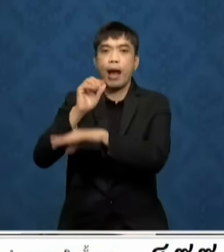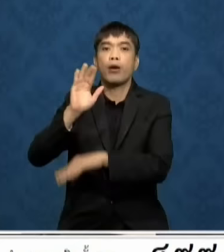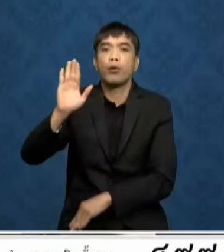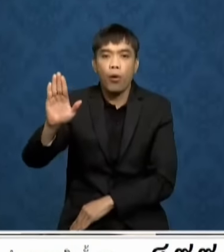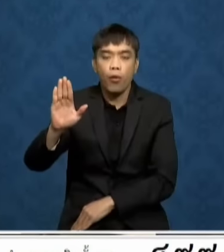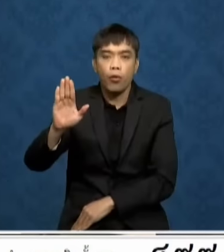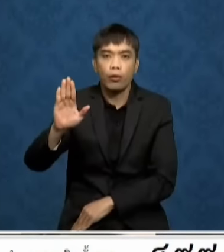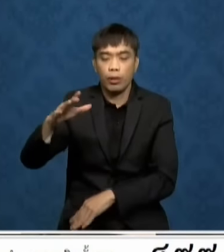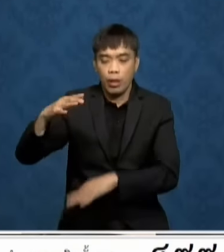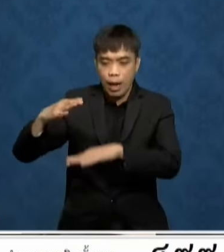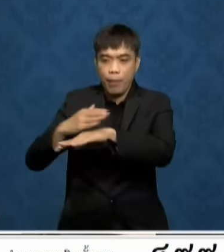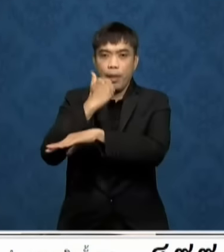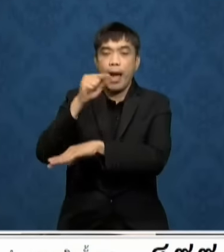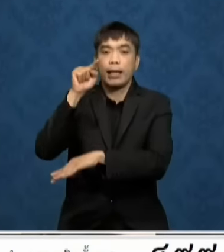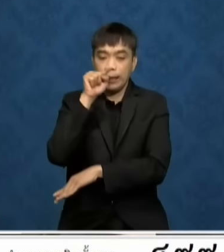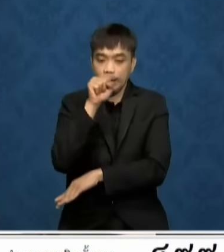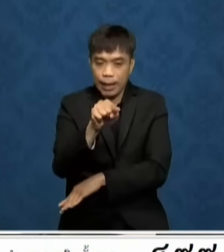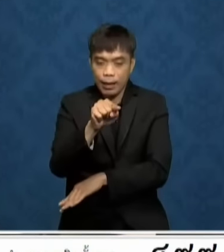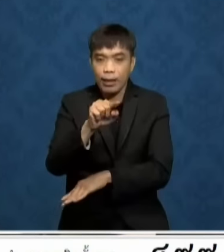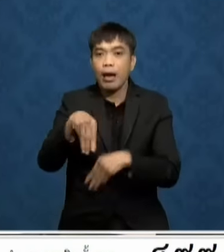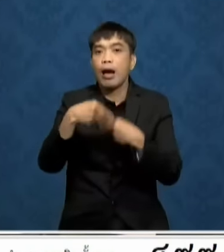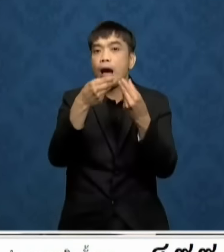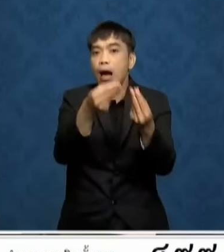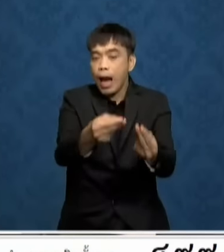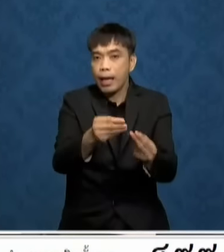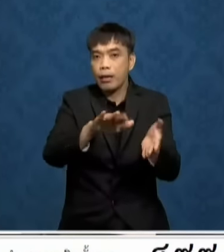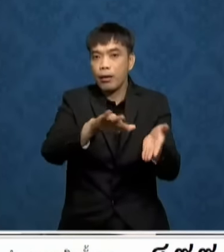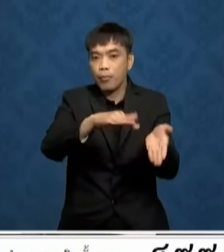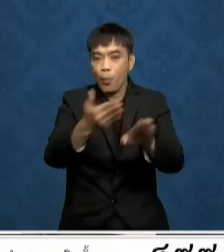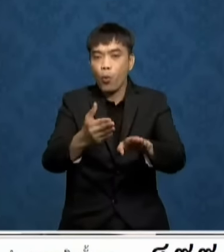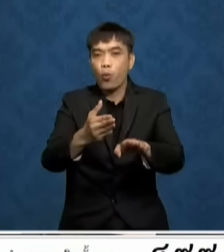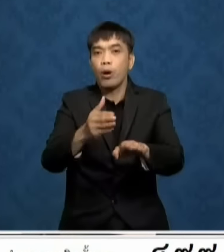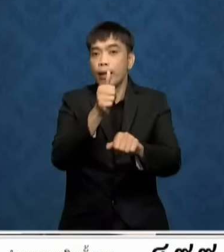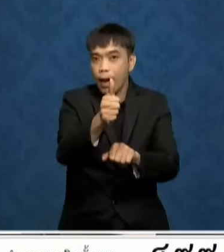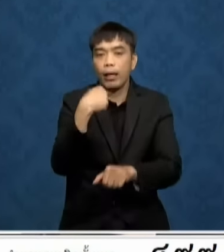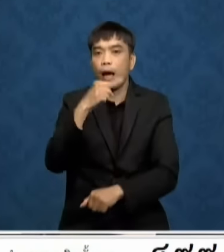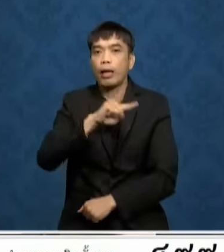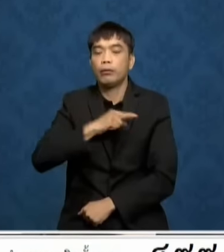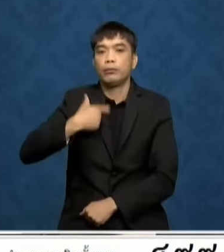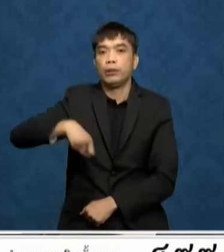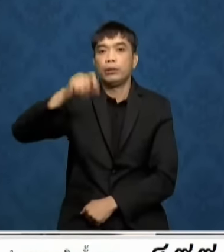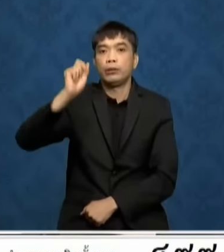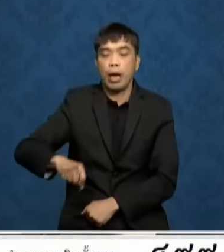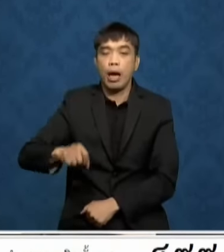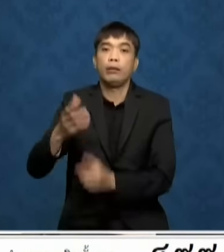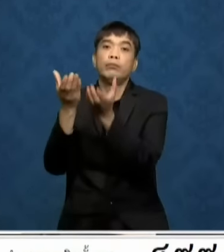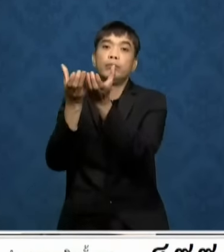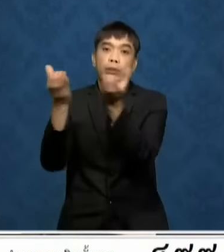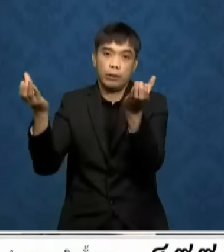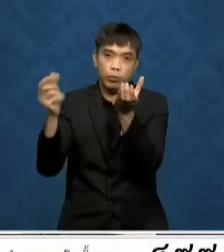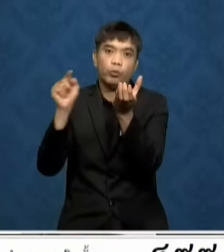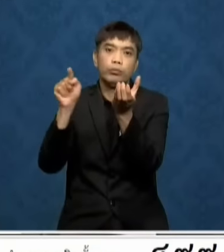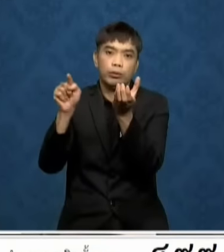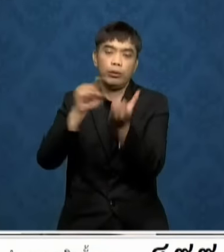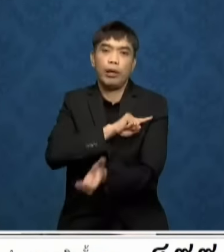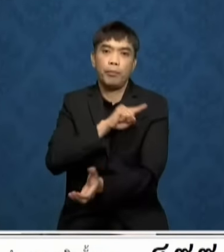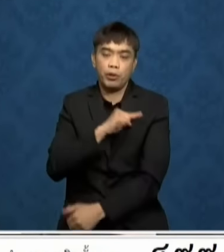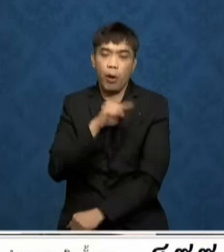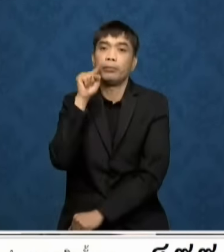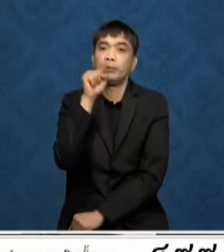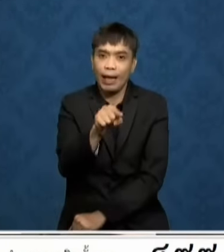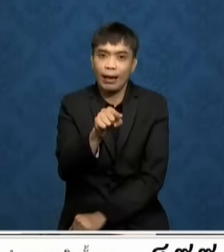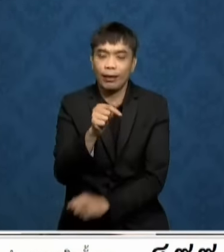เทศไทยองค์กรเดียวที่มีอำนาจวินิจฉัยชี้ขาดนั่นคือศาลรัฐธรรมนูญและหลายต่อหลายครั้งในประวัติศาสตร์การยุบพรรคการเมืองไทยเราก็มักจะ